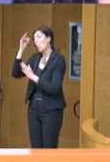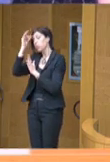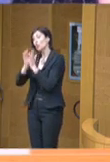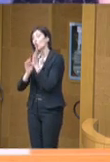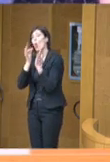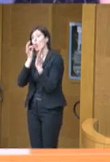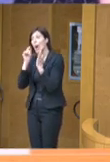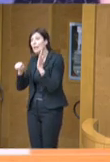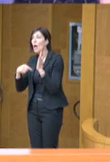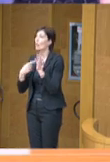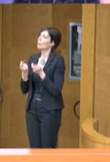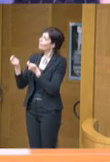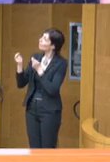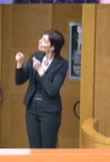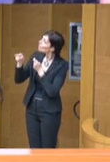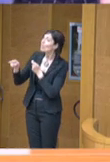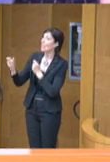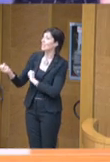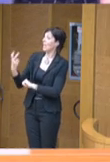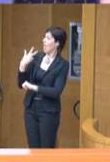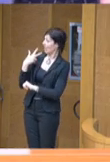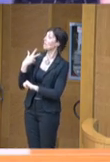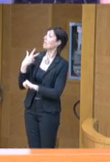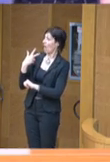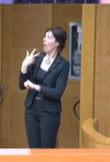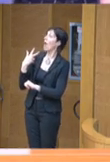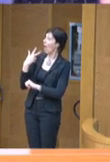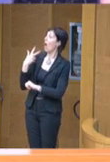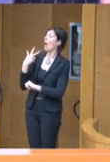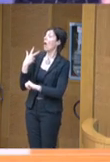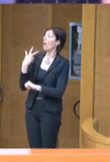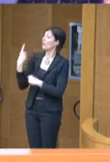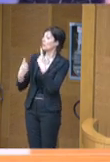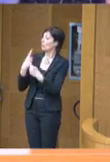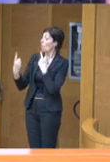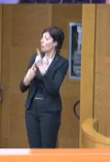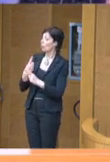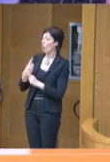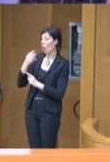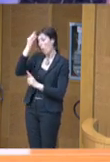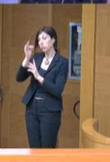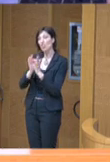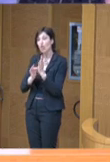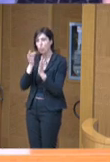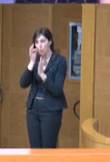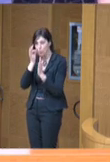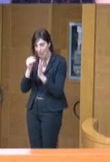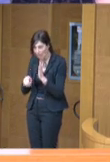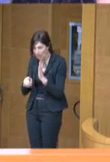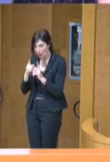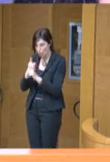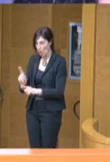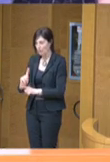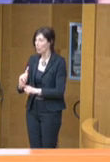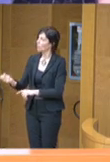Vi invito peraltro a segnalarmi quelle situazioni in cui questo principio dell'umanità non venga rispettato. Le